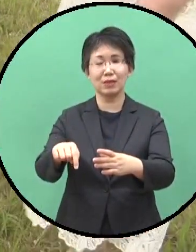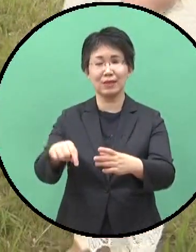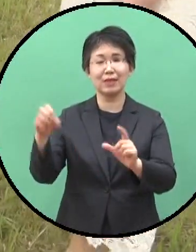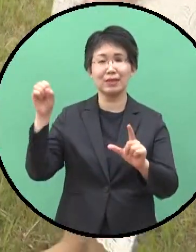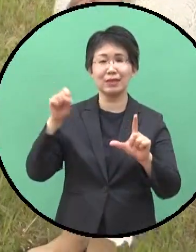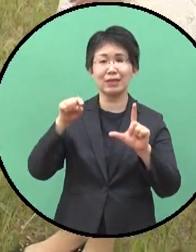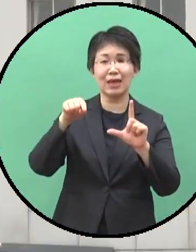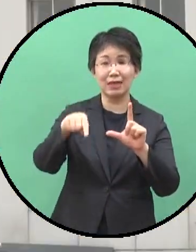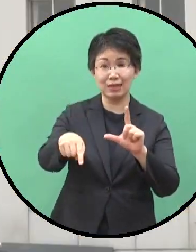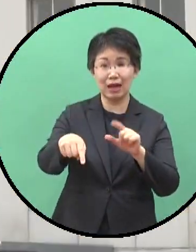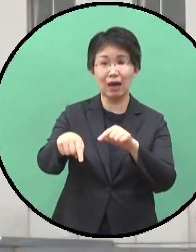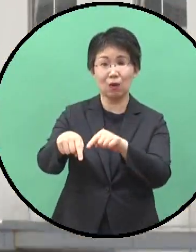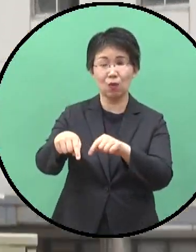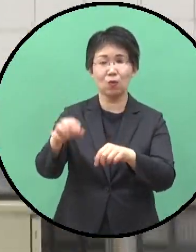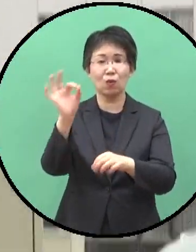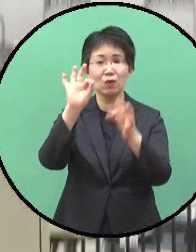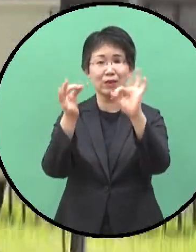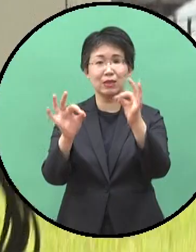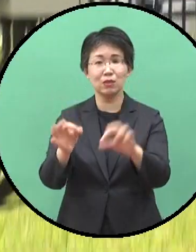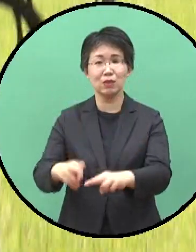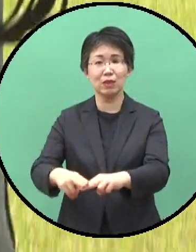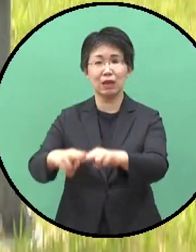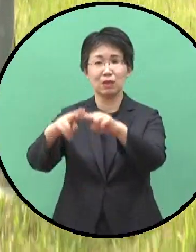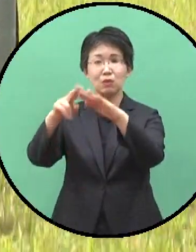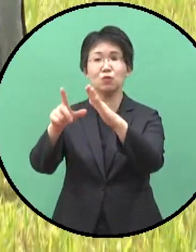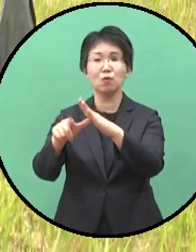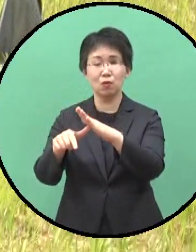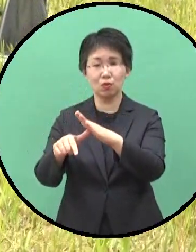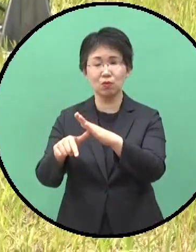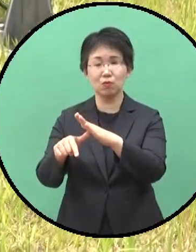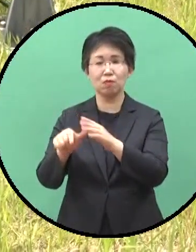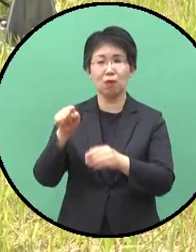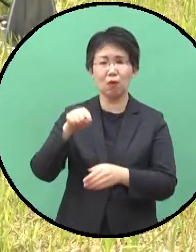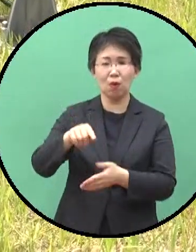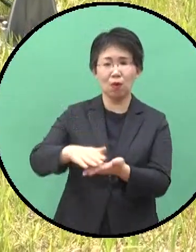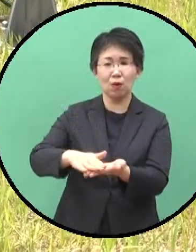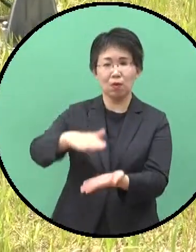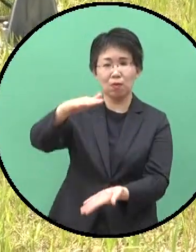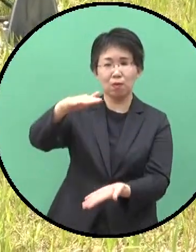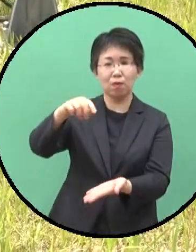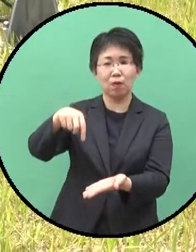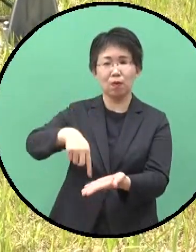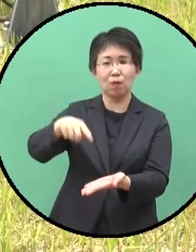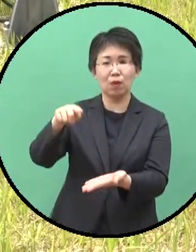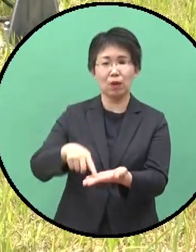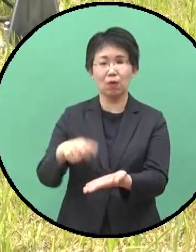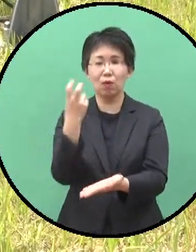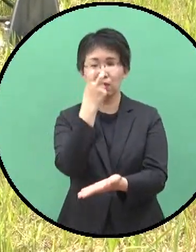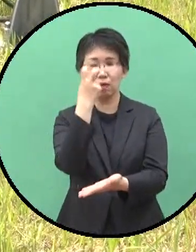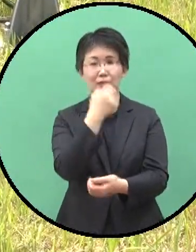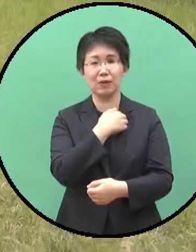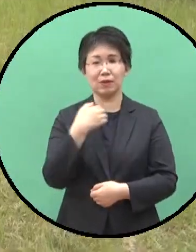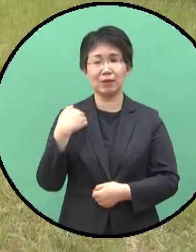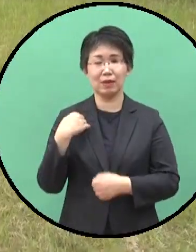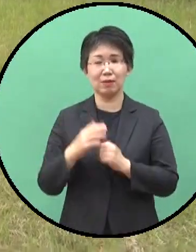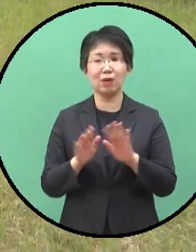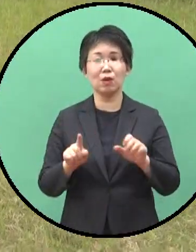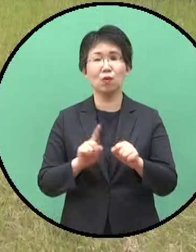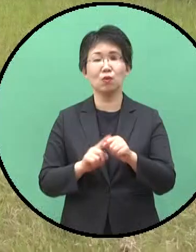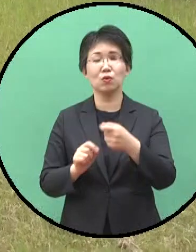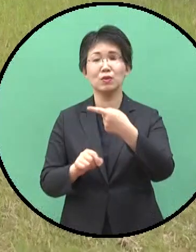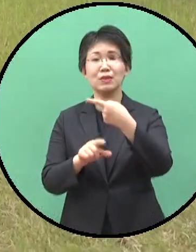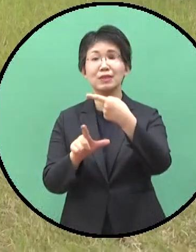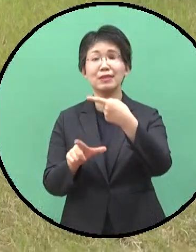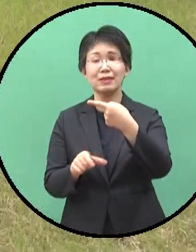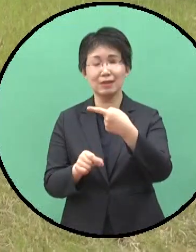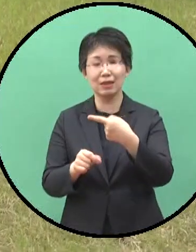照射されるんですけども、ここに雪が積もると、そのレーザーによって雪の深さを測るといった仕組みになっております。 今年